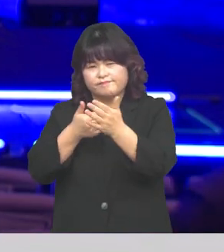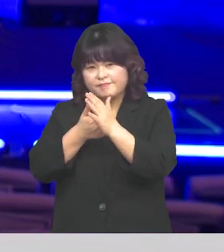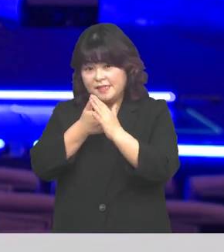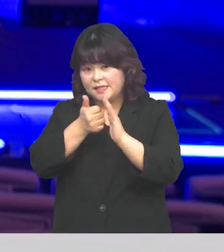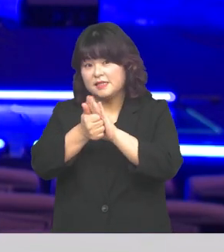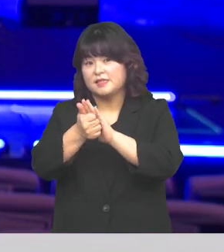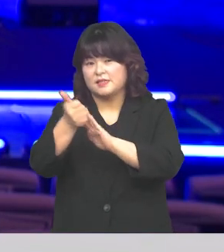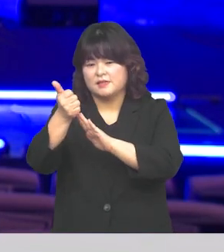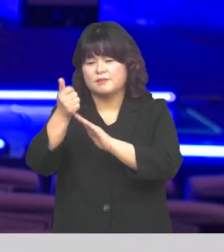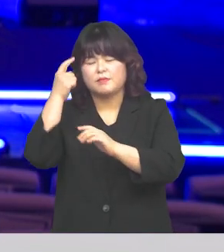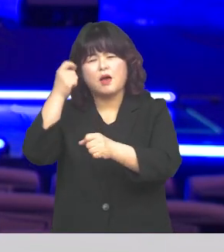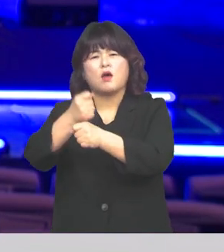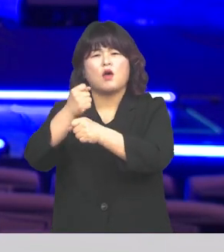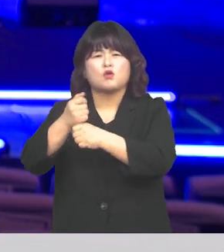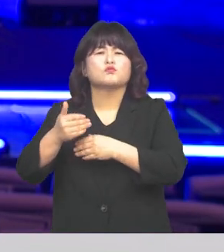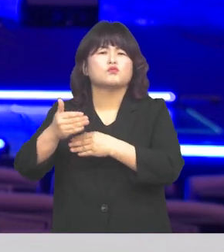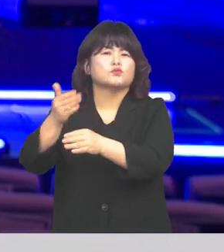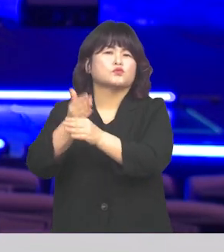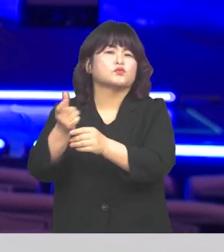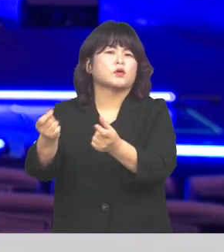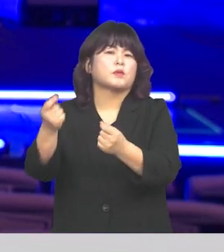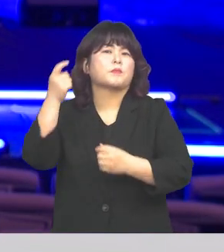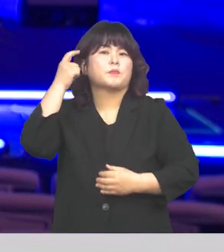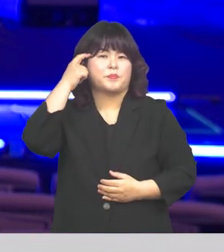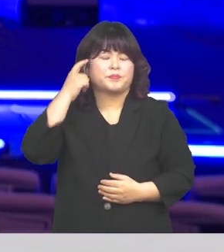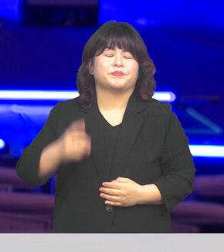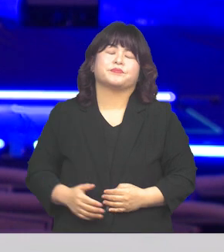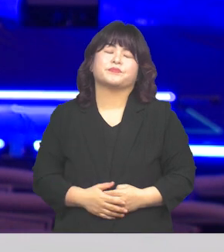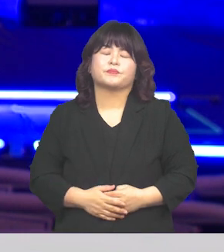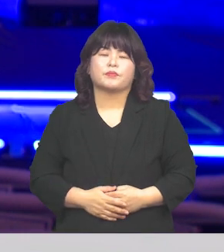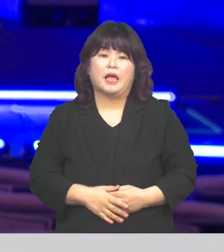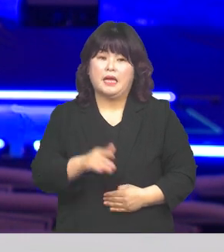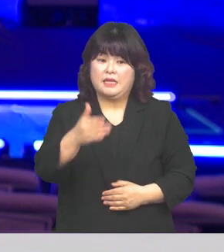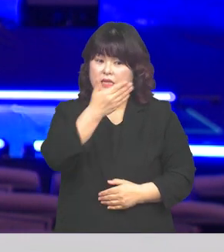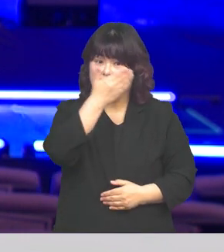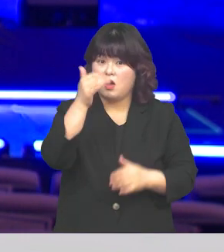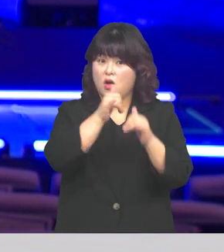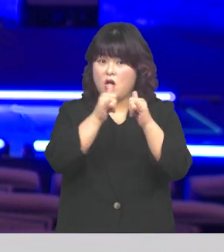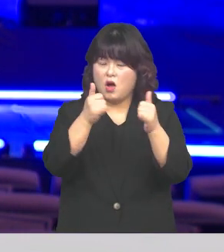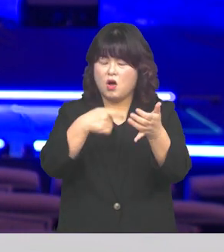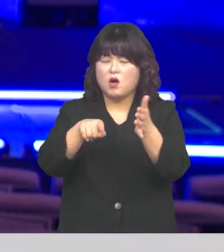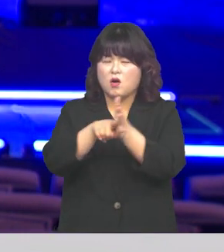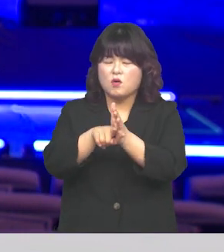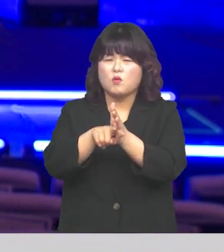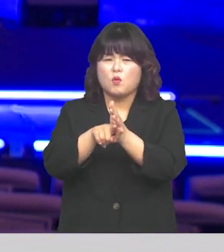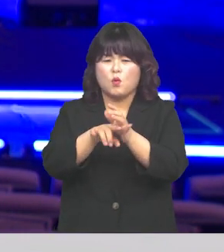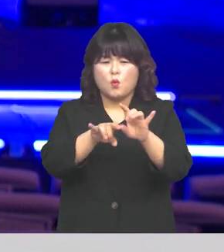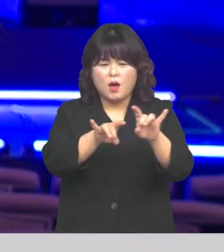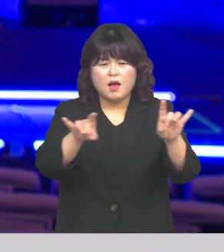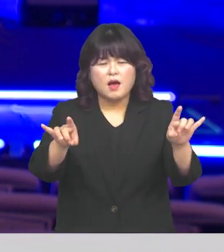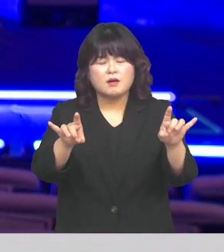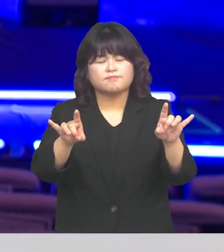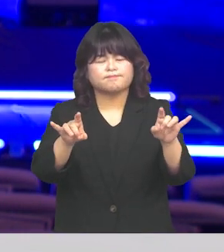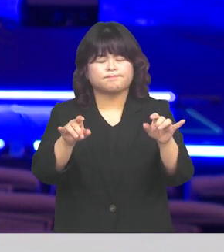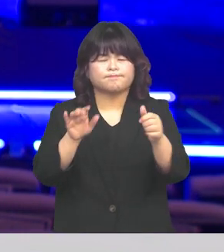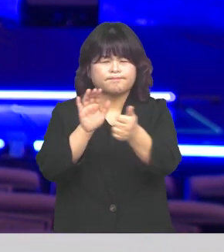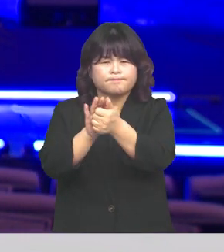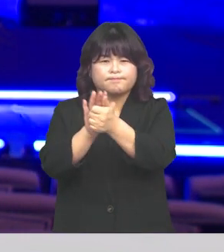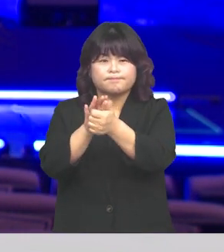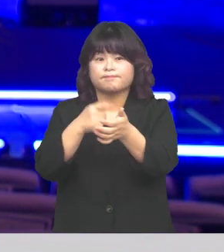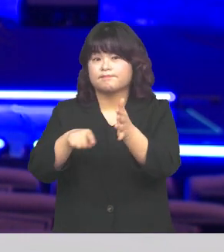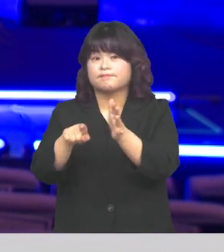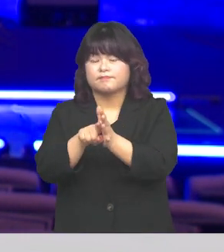희망을 갖고 있을 걸로 생각을 하고 그 청년들을 우리들이